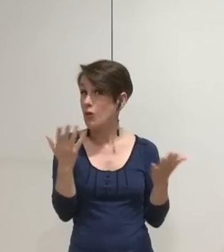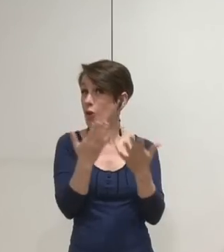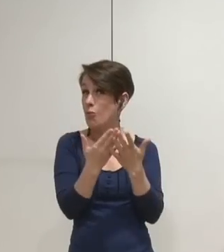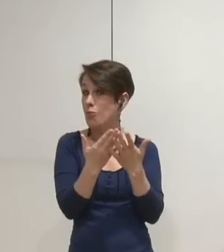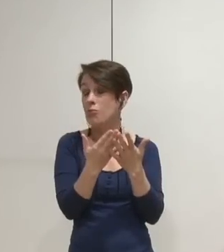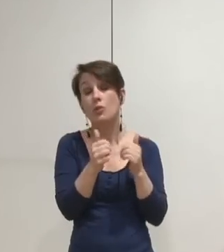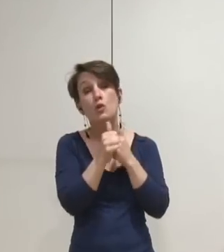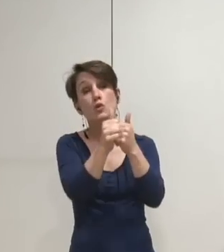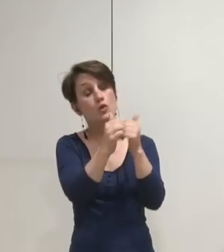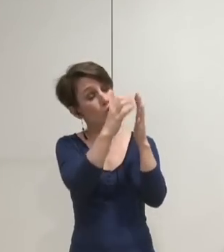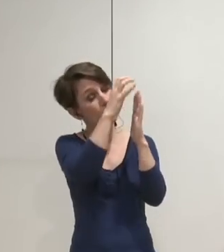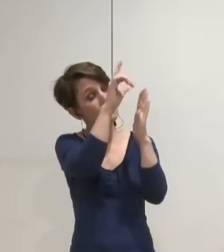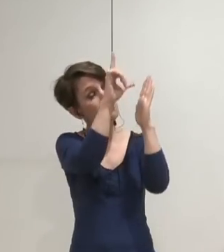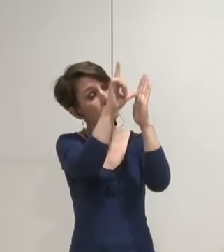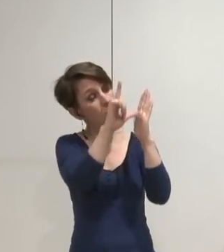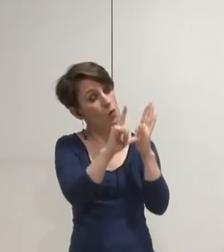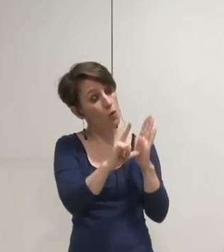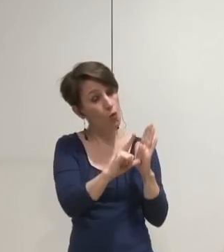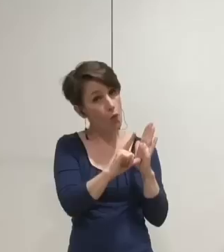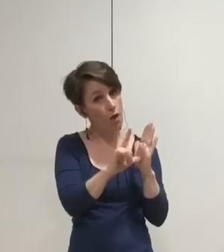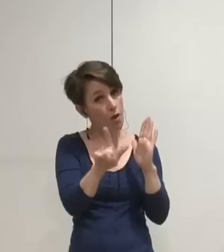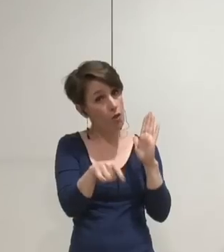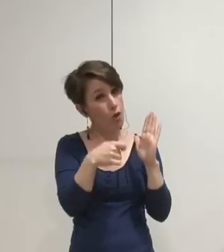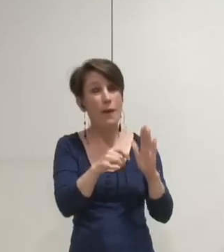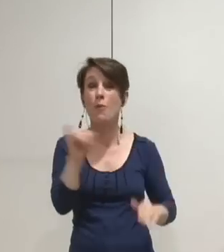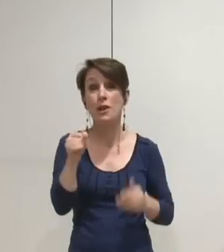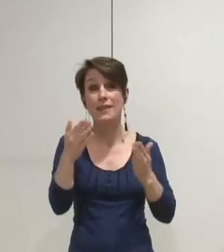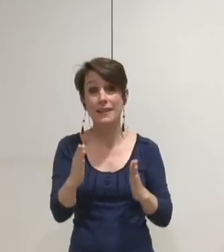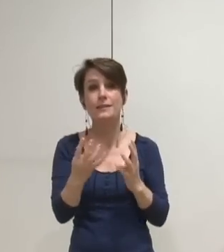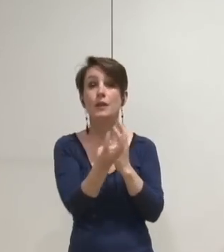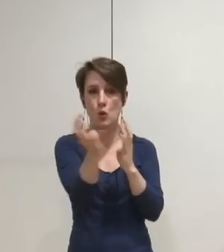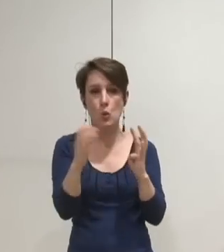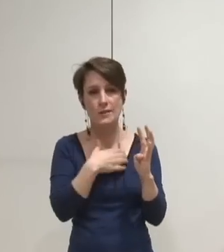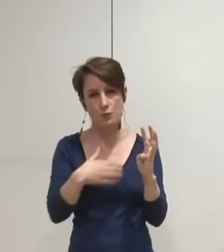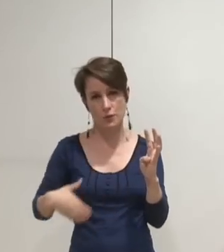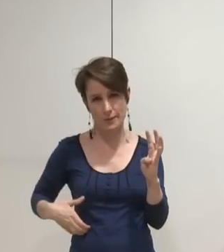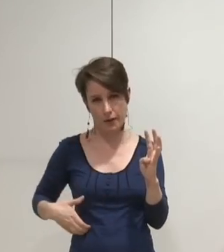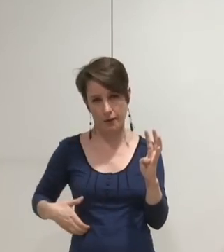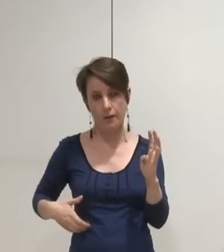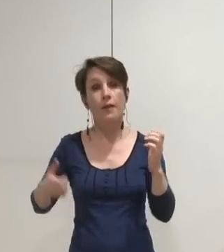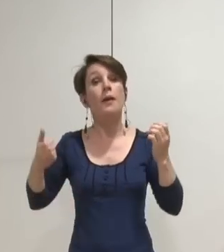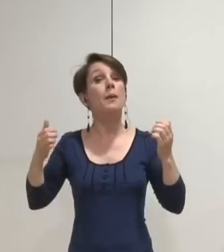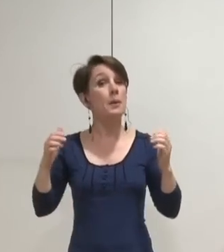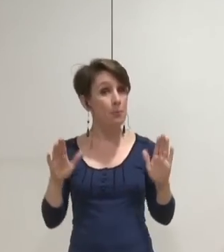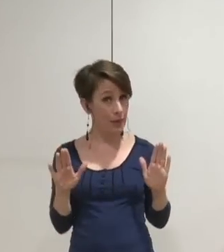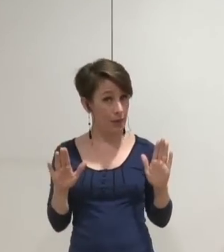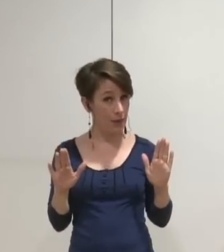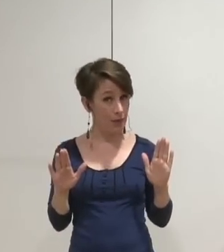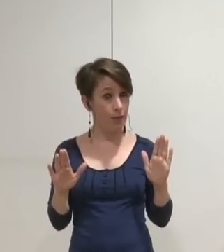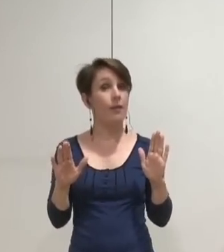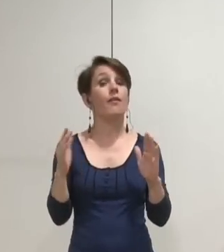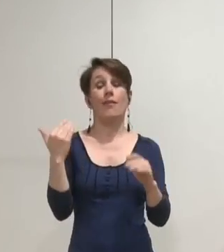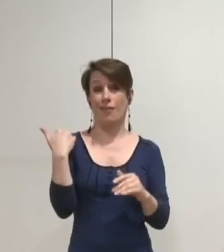endroit du conseil municipal mais qui par le biais de la délibération que le conseil municipal a